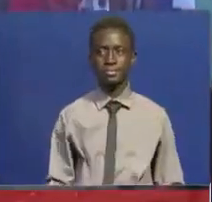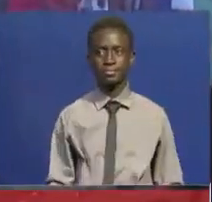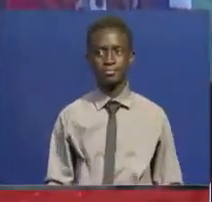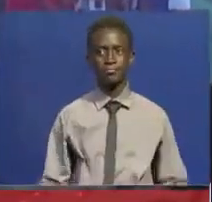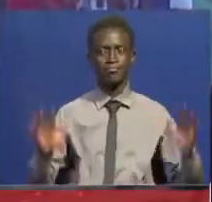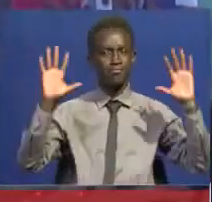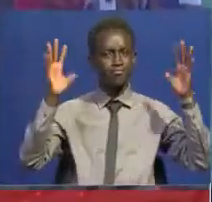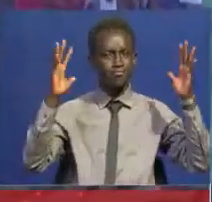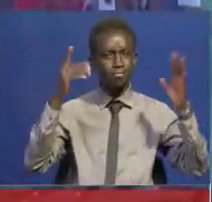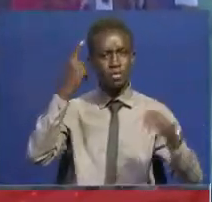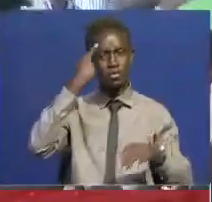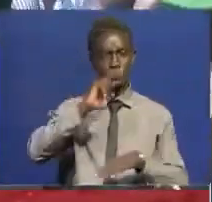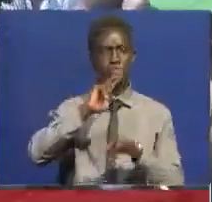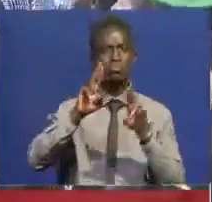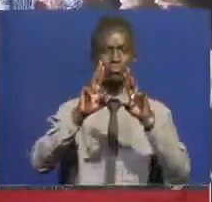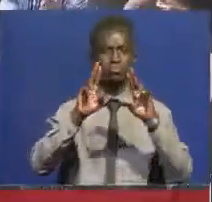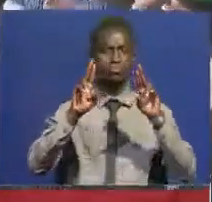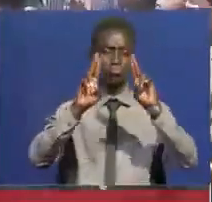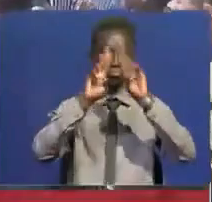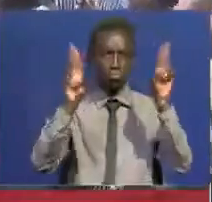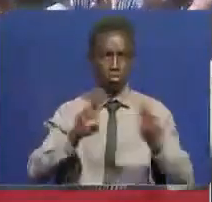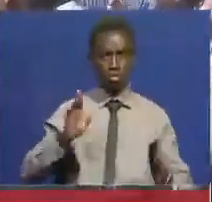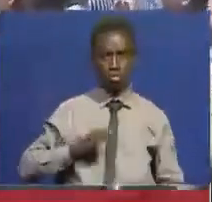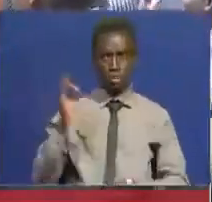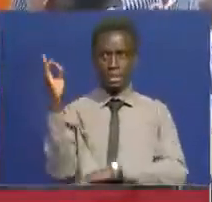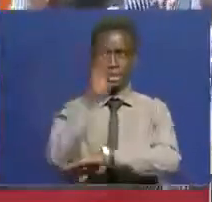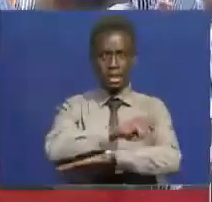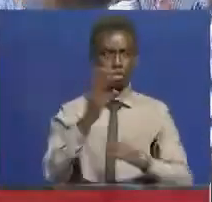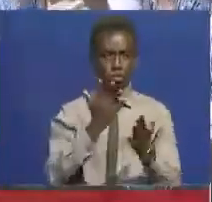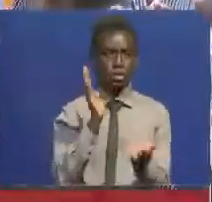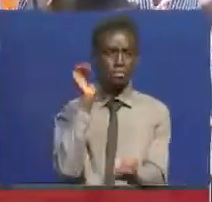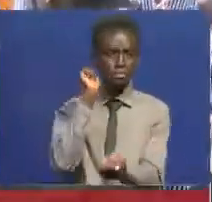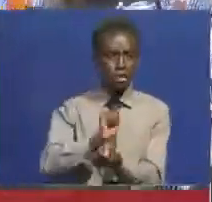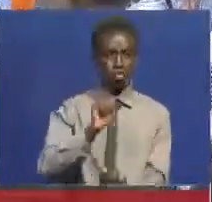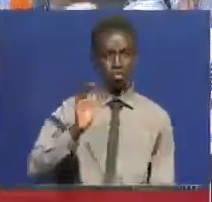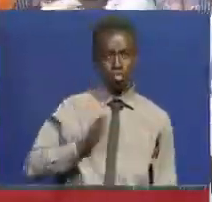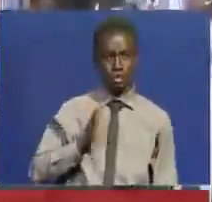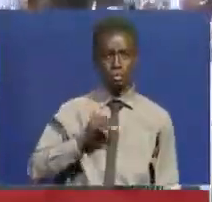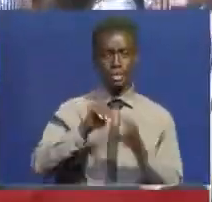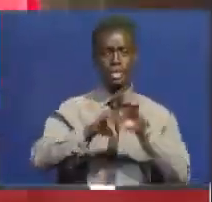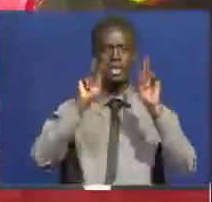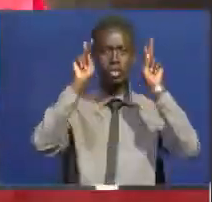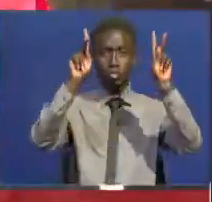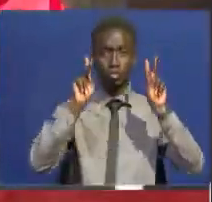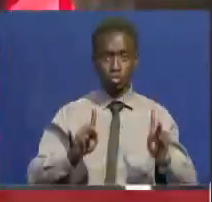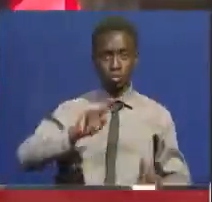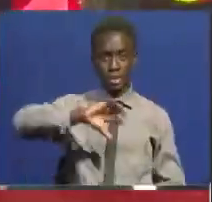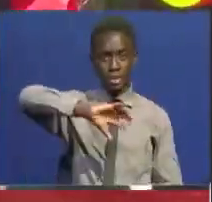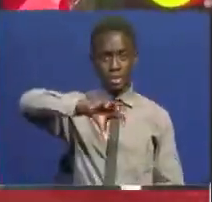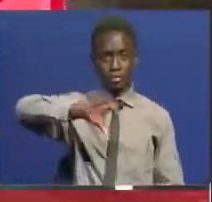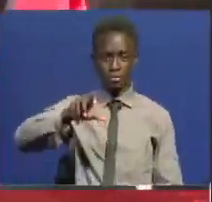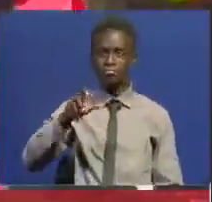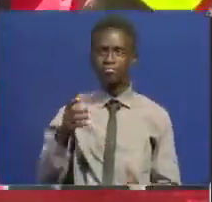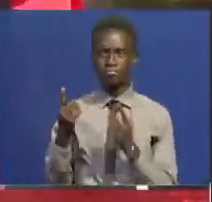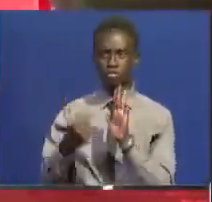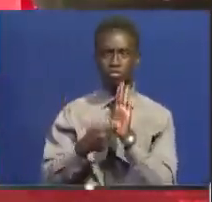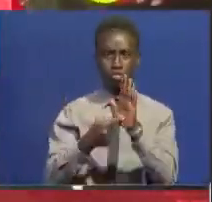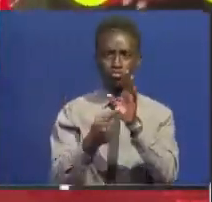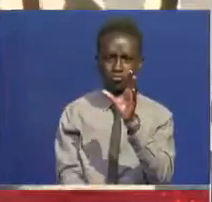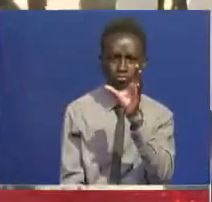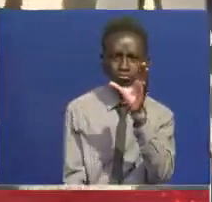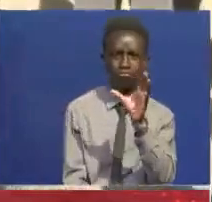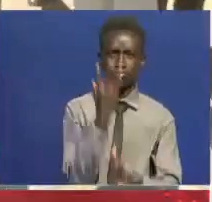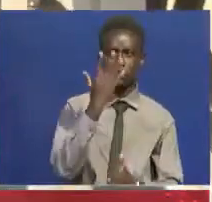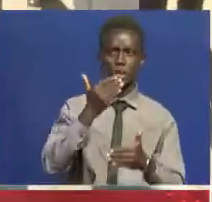Sherehe za siku ya kimataifa ya wanawake katika gereza la wanawake la Kodiaga County ya Kisumu ziliadhimishwa kwa uzinduzi wa ujenzi